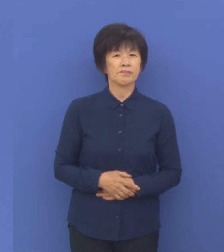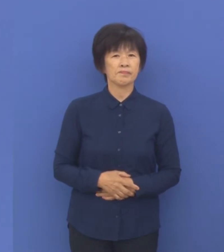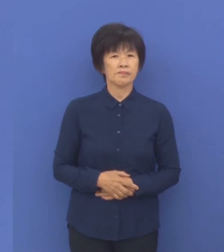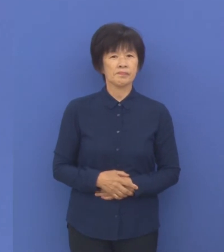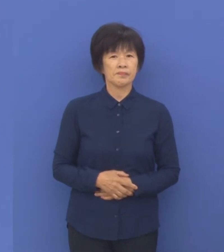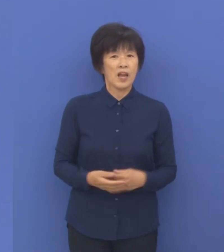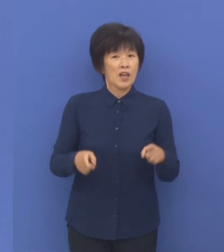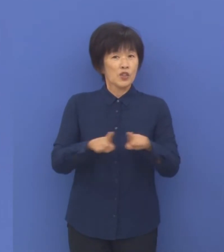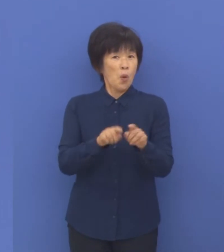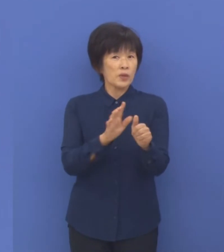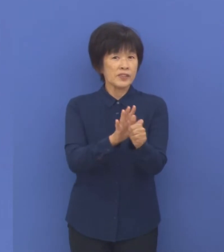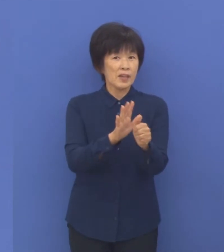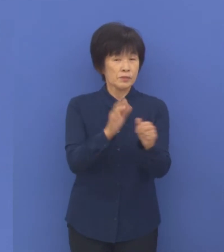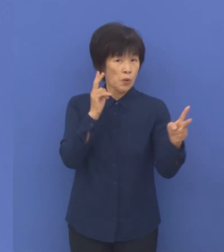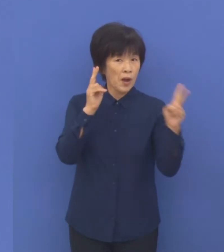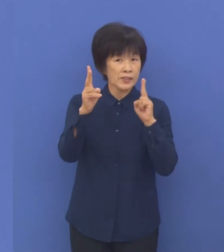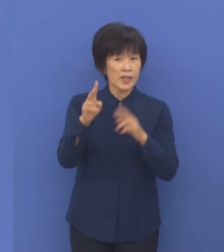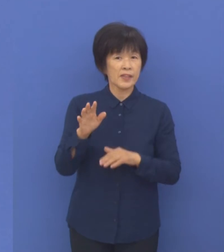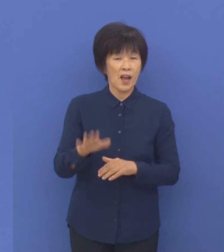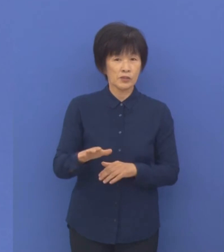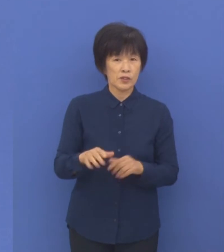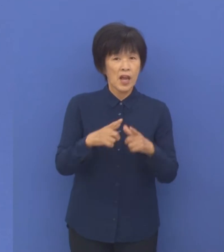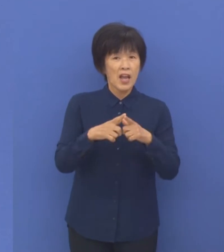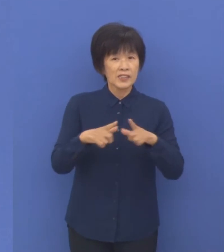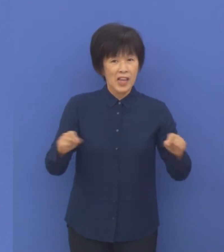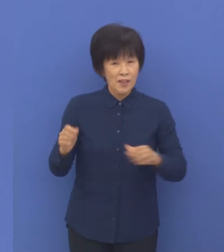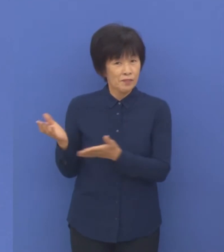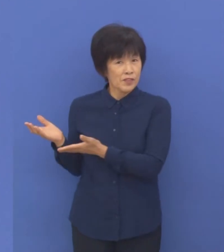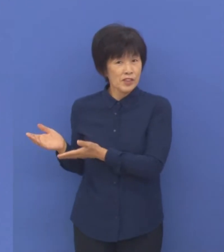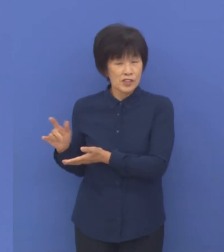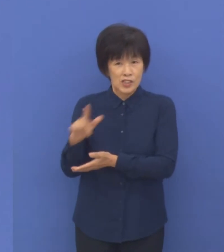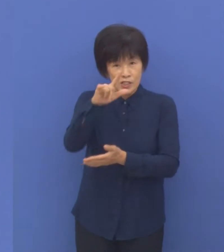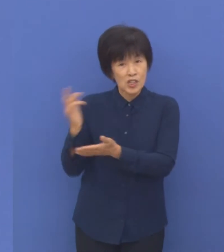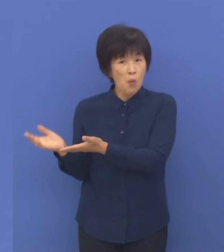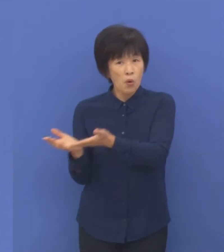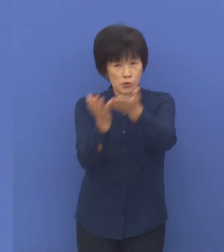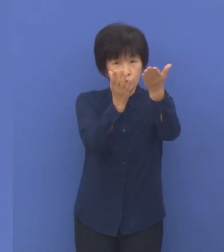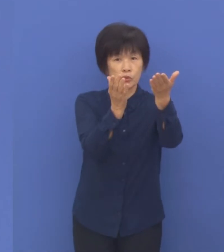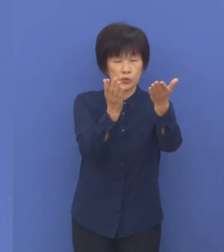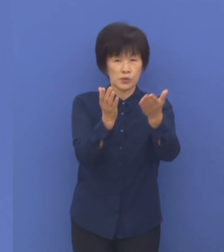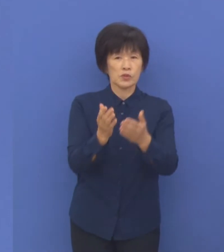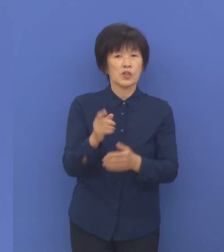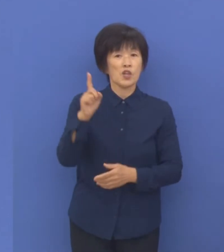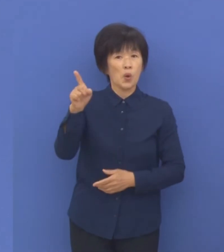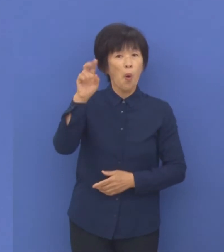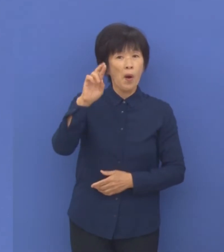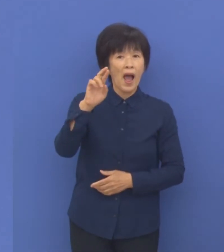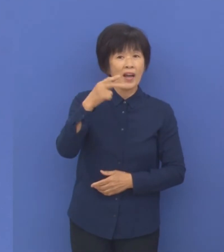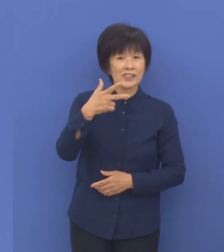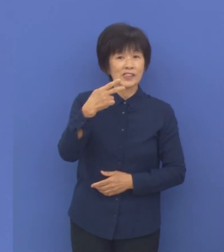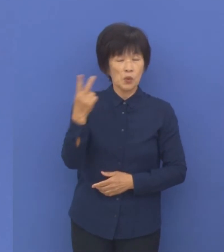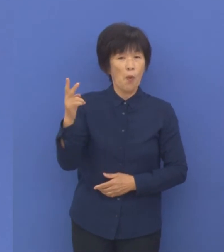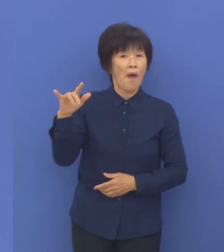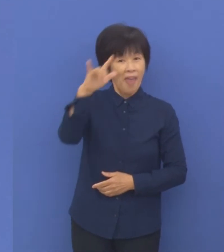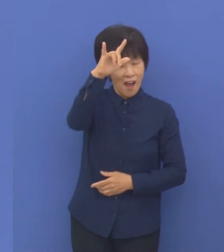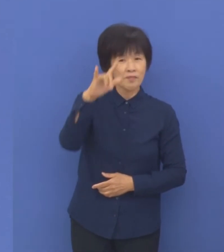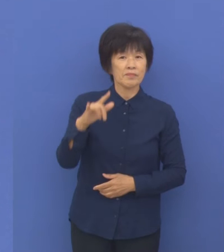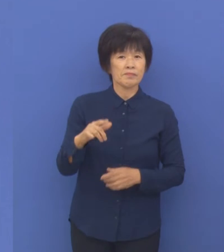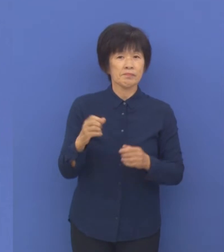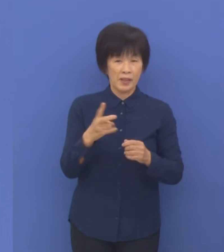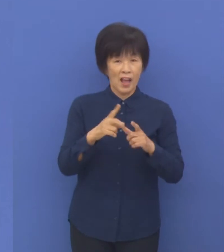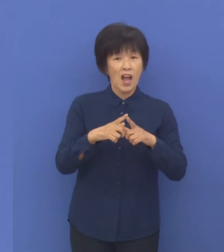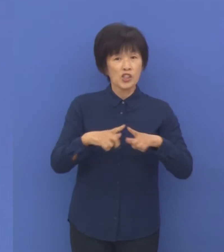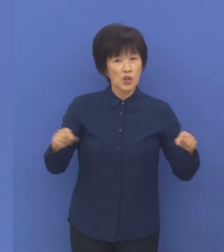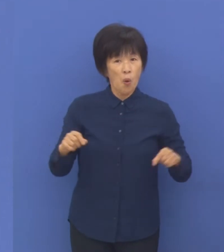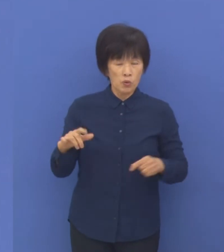して協賛企業である全日本空輸ソラシドエア日本航空が